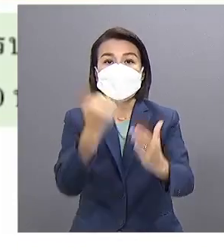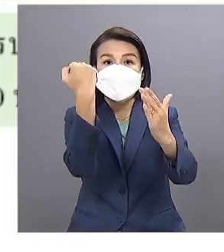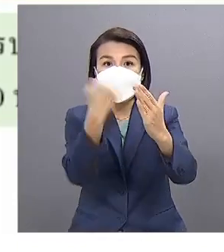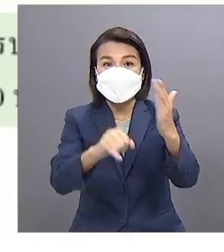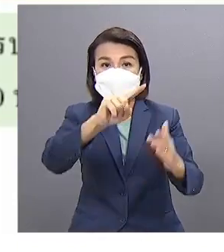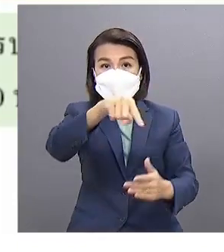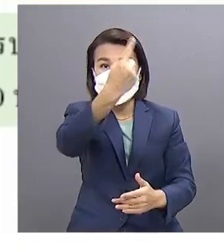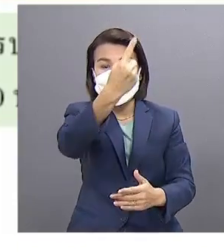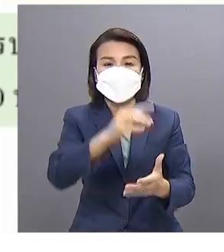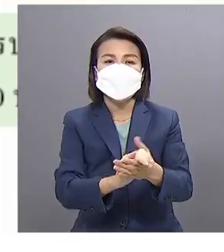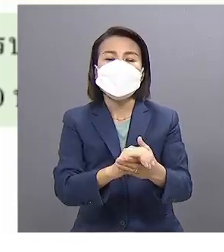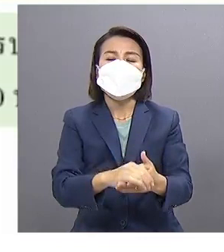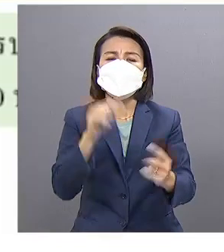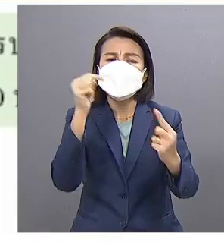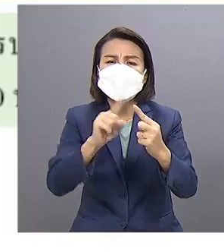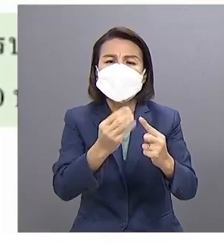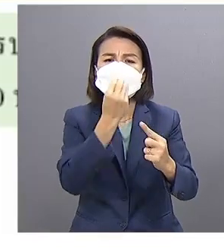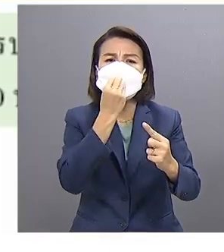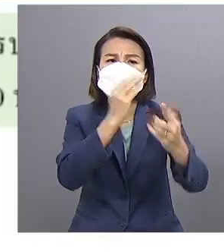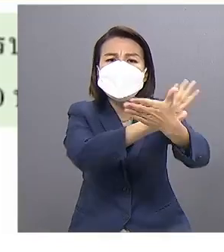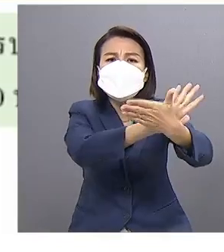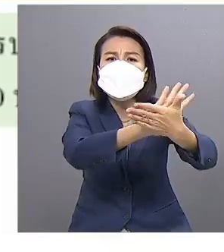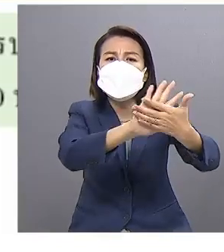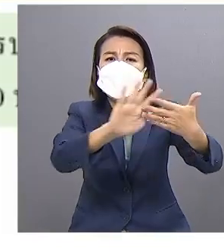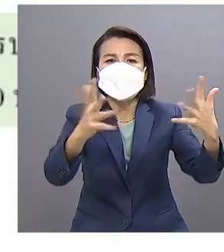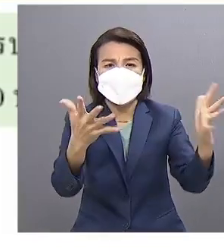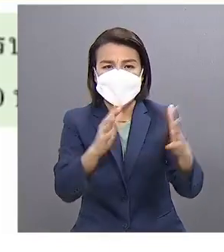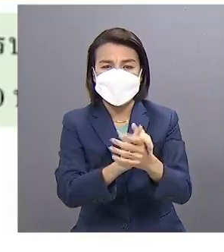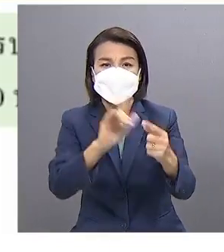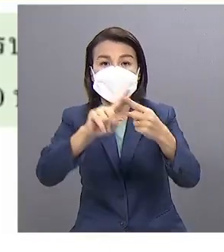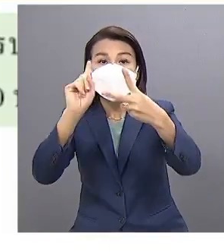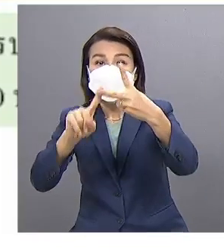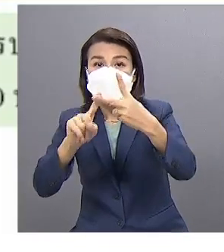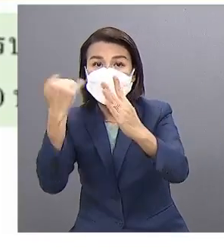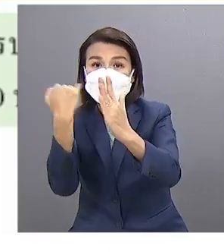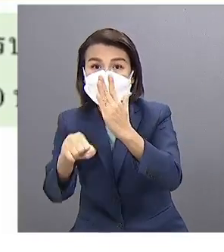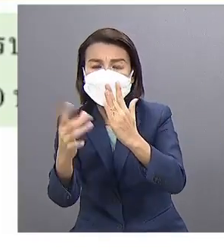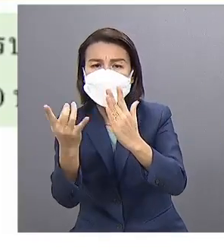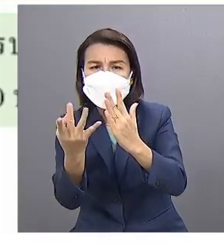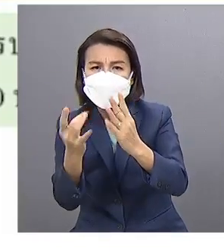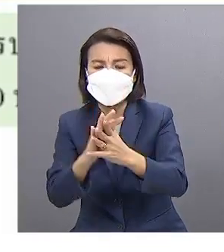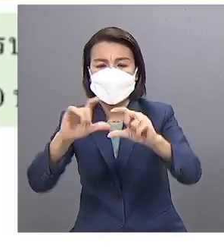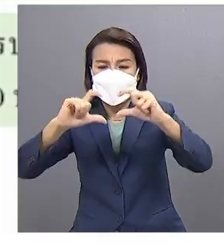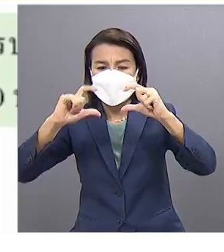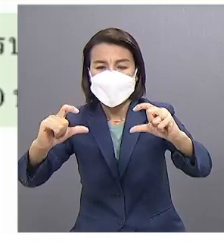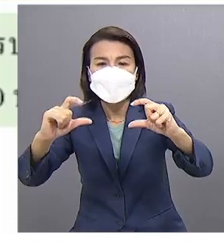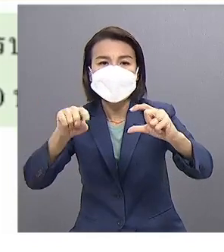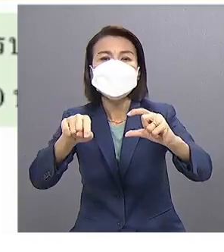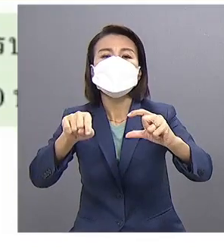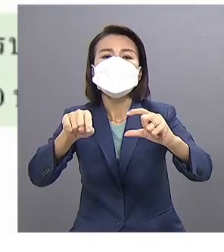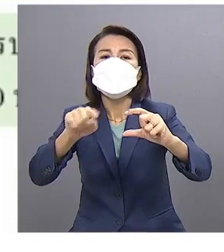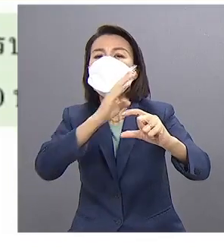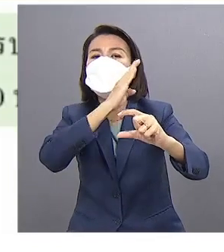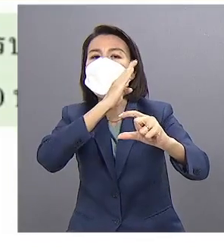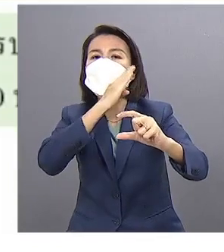ริสุทธิ์นะคะความผิดที่สองก็คือความผิดเรื่องของฉลากที่มีเรื่องของฉลากลวงนะคะจัดเป็นอาหาร